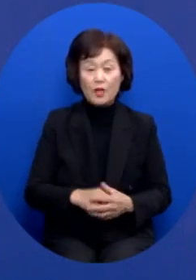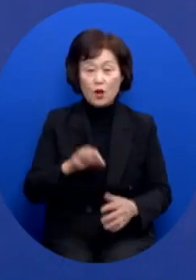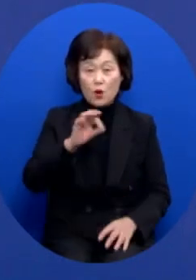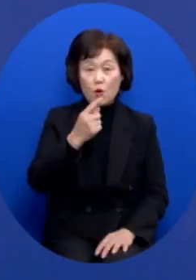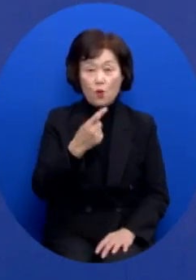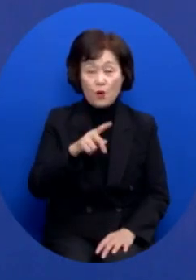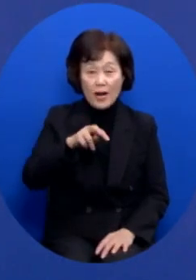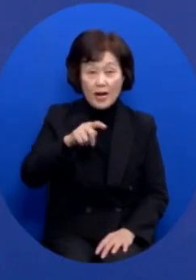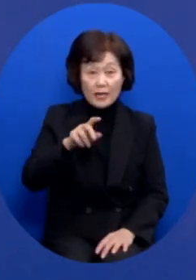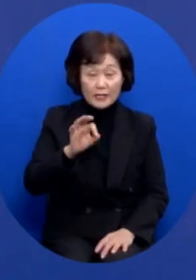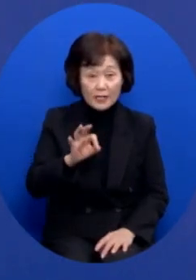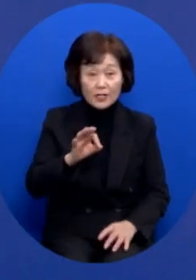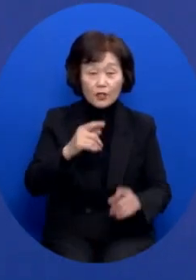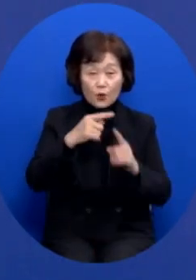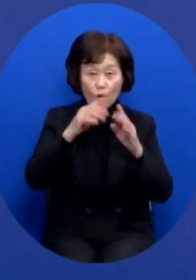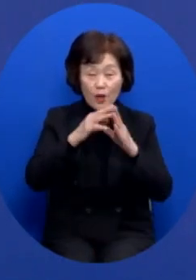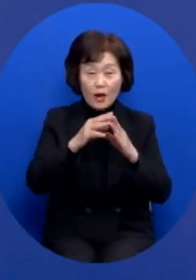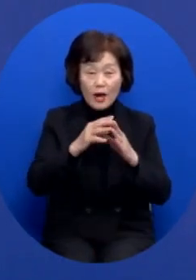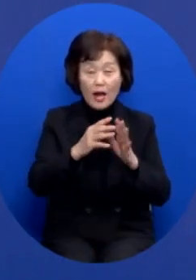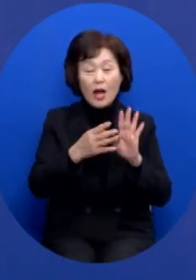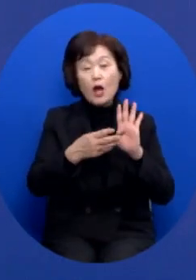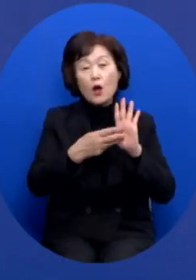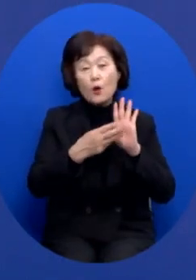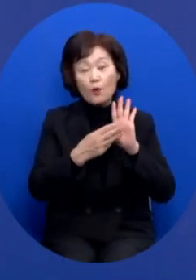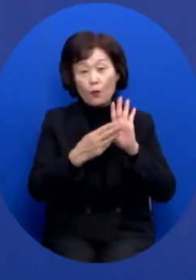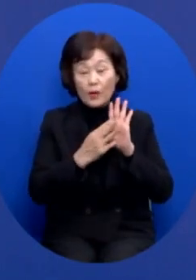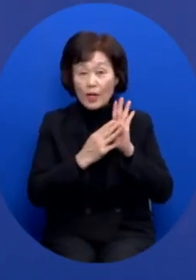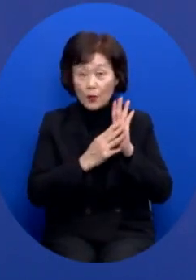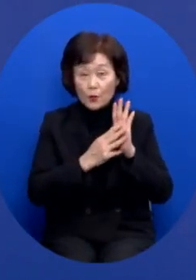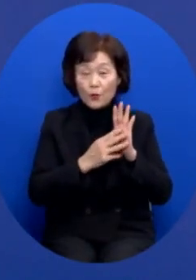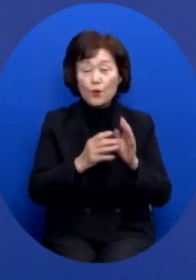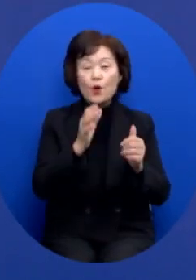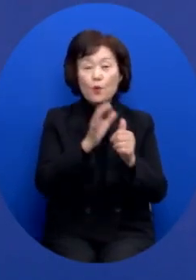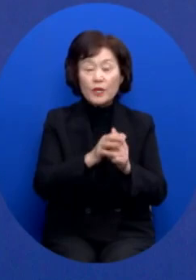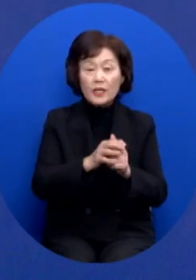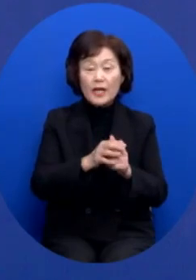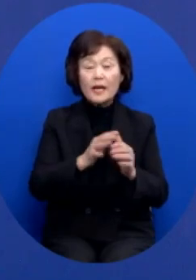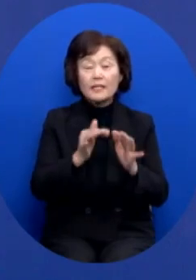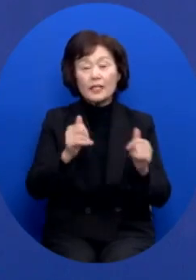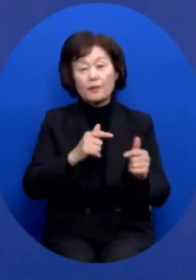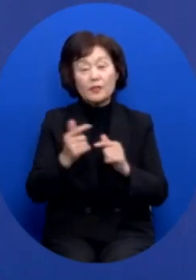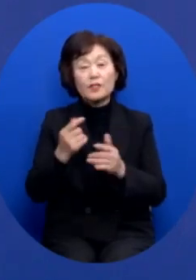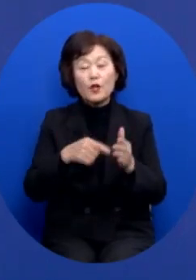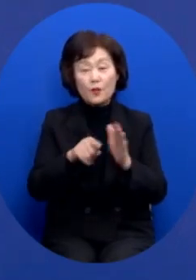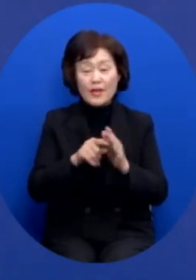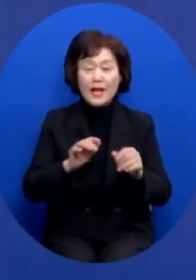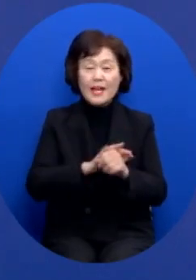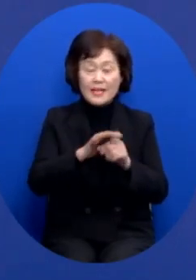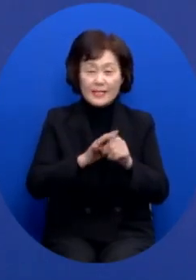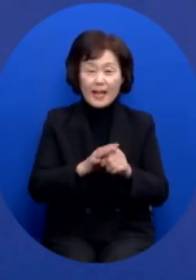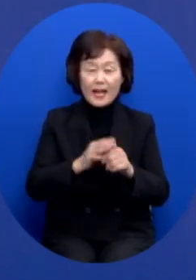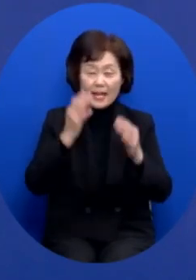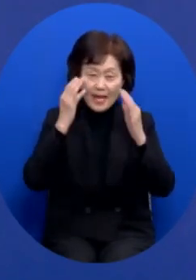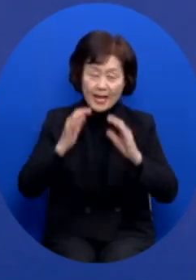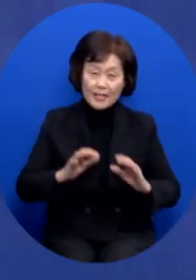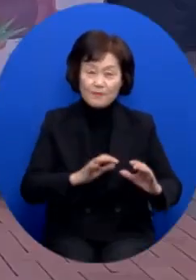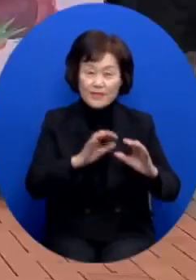왕성교회가 관악구 지역 독거 노인과 위탁 가정을 위해 19번째 사랑의 김장 나눔 전달식을